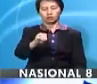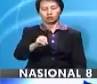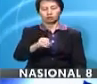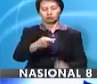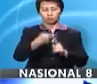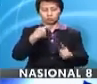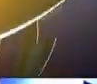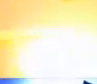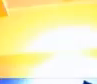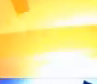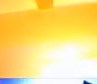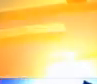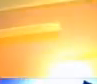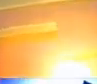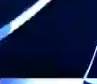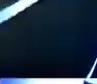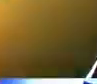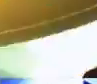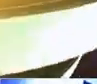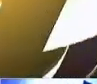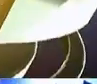Beijing.